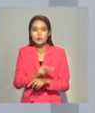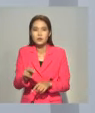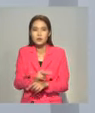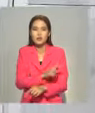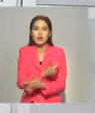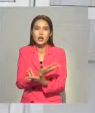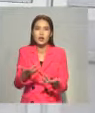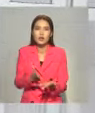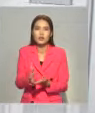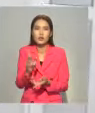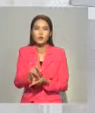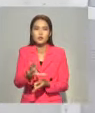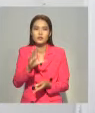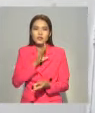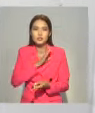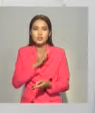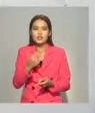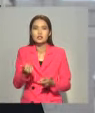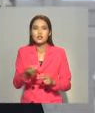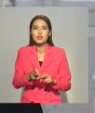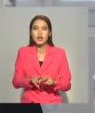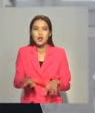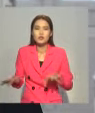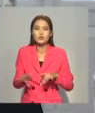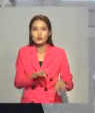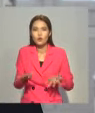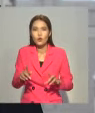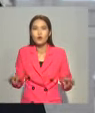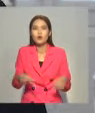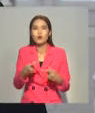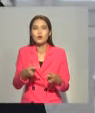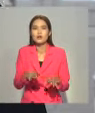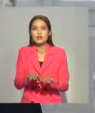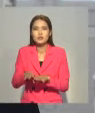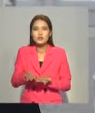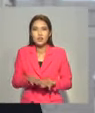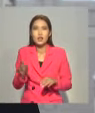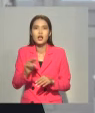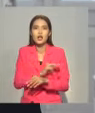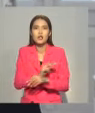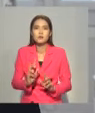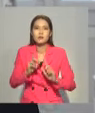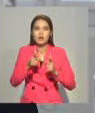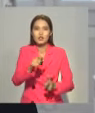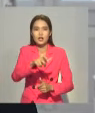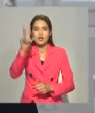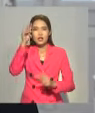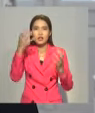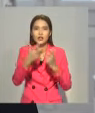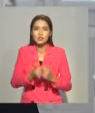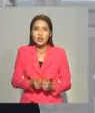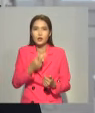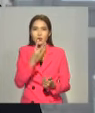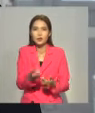поликлиникалар болу керек. Қазіргі кезде енді біздің есебіміз бойынша бізге емханаға тіркелген адамдардың саны 12 мың болатын